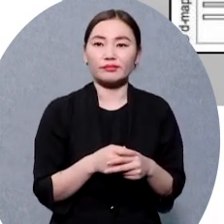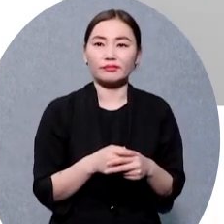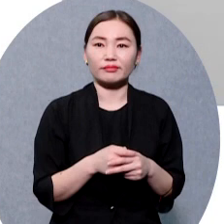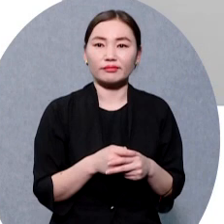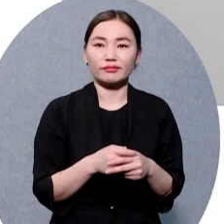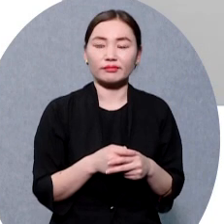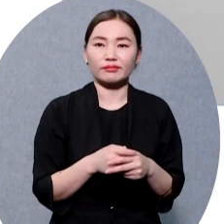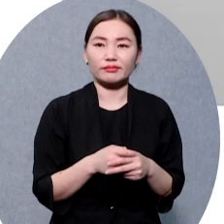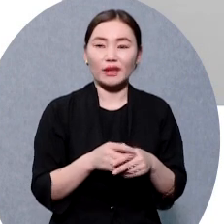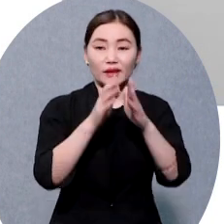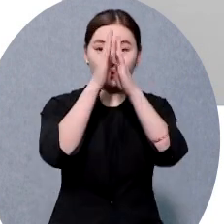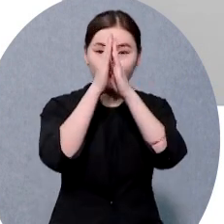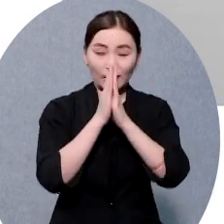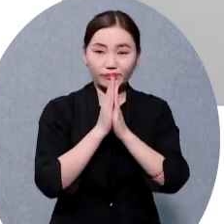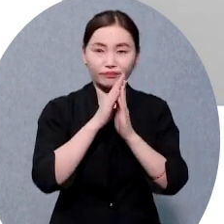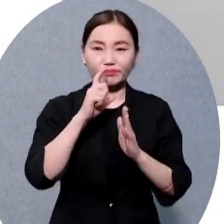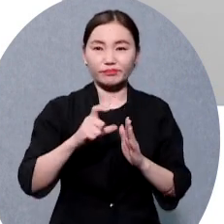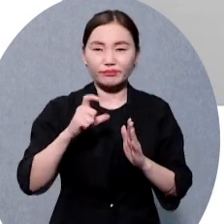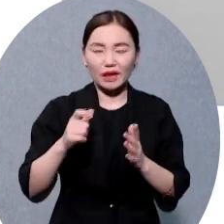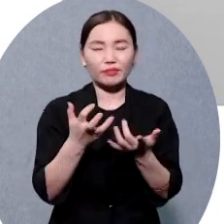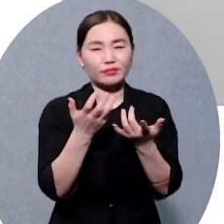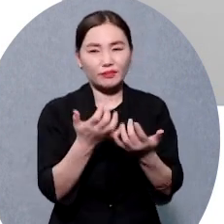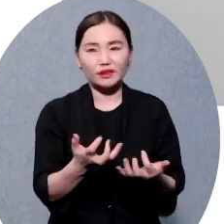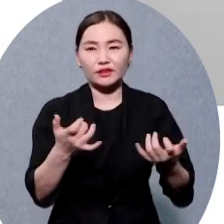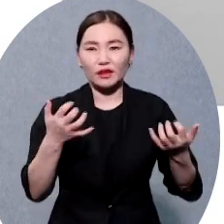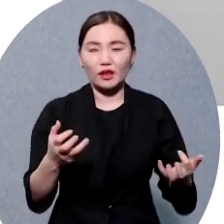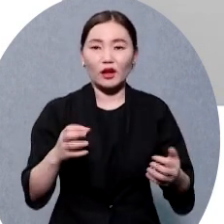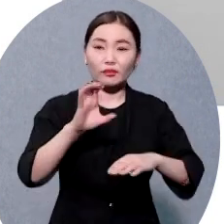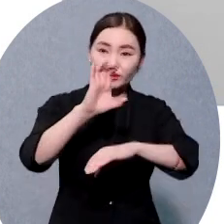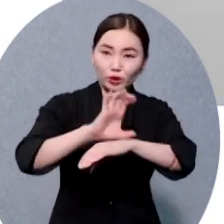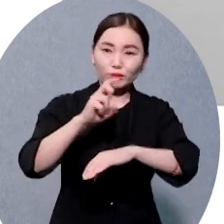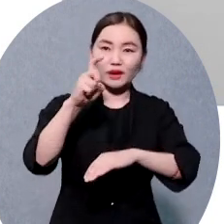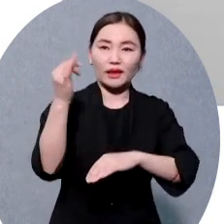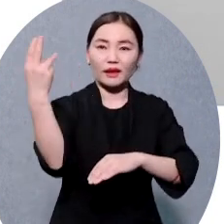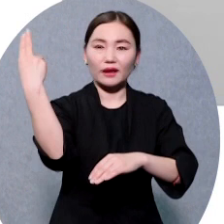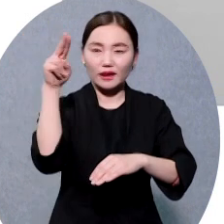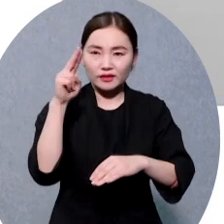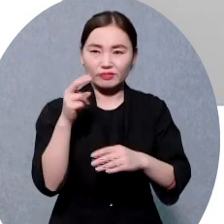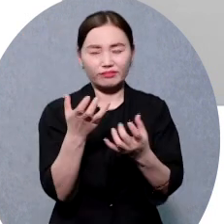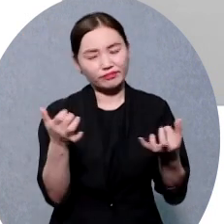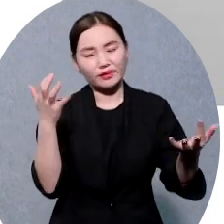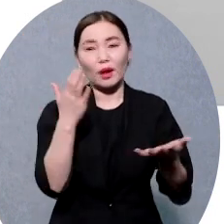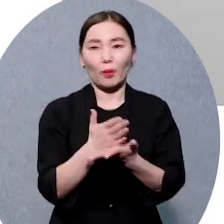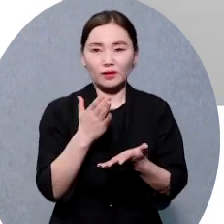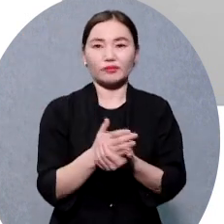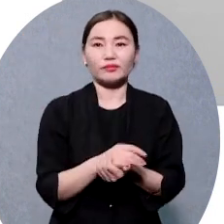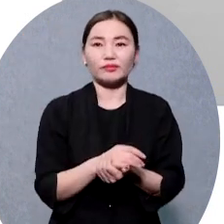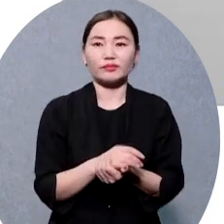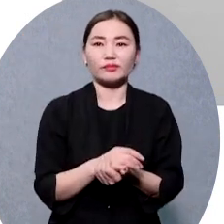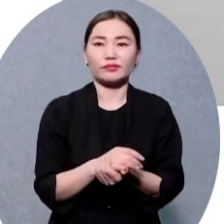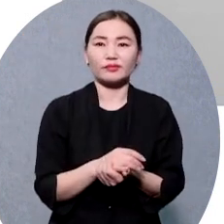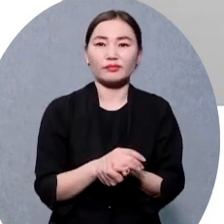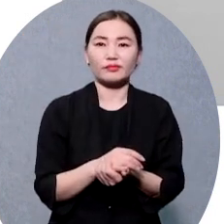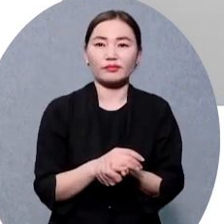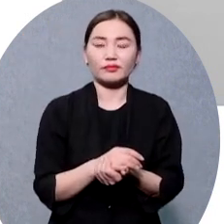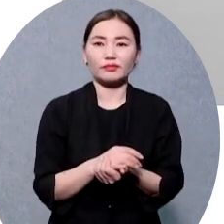үг. За тэгэхээр зэрэг ийхүү одоо сүм хийдүүд байгуулагдаж лам нар бол олноороо сүм хийдэд шавлан суудаг болсон энэ 20 дугаар